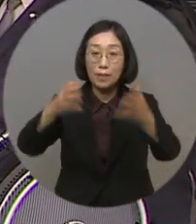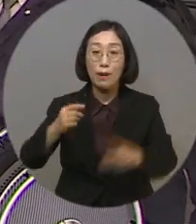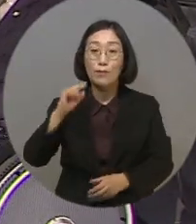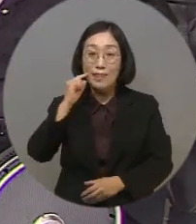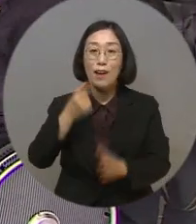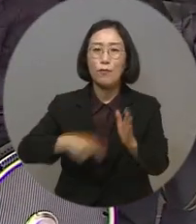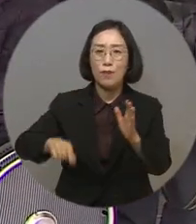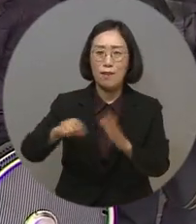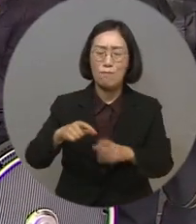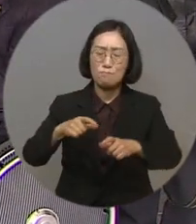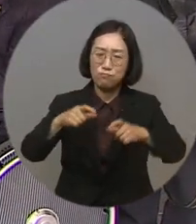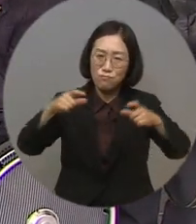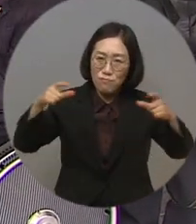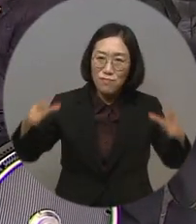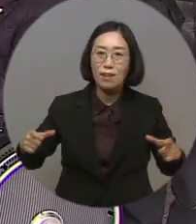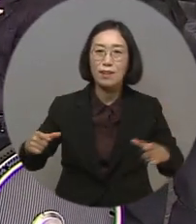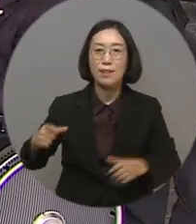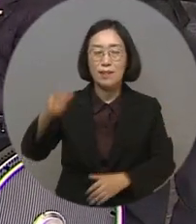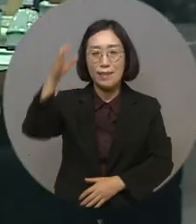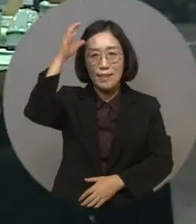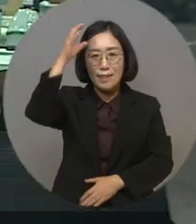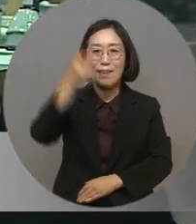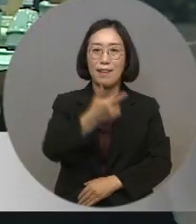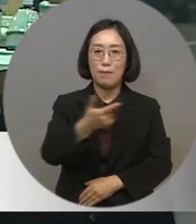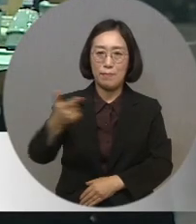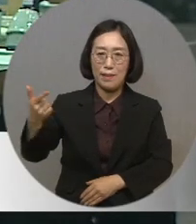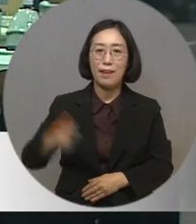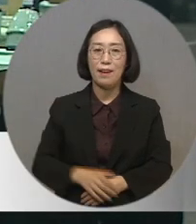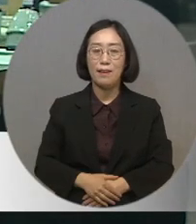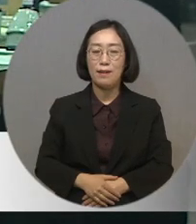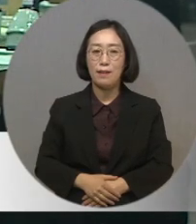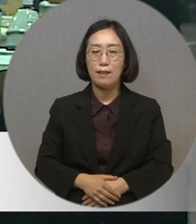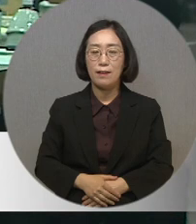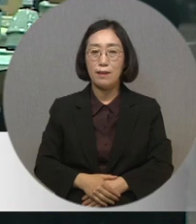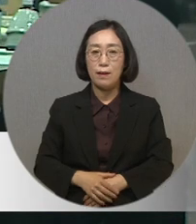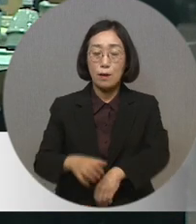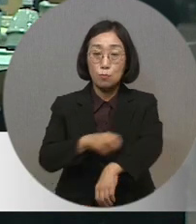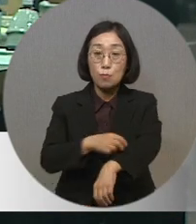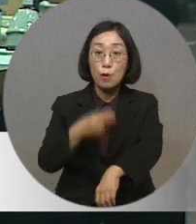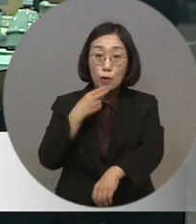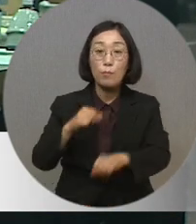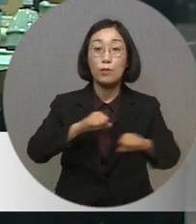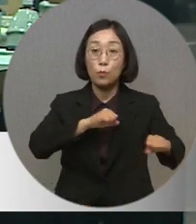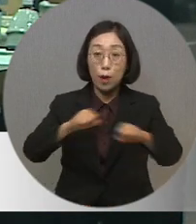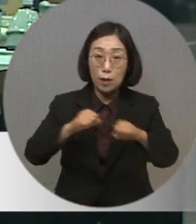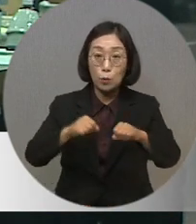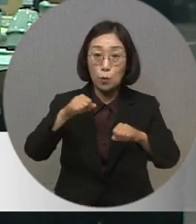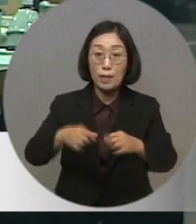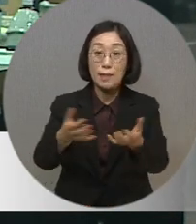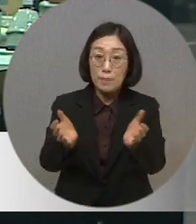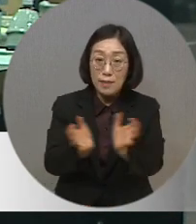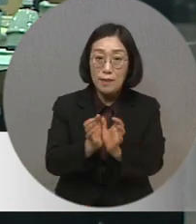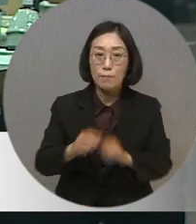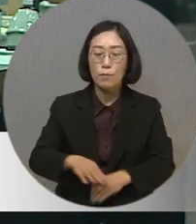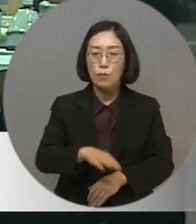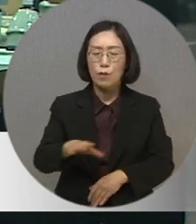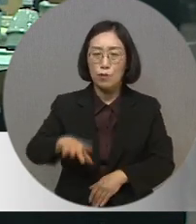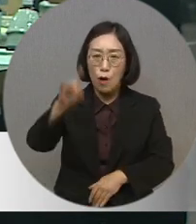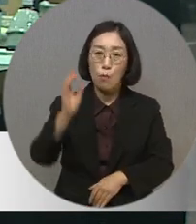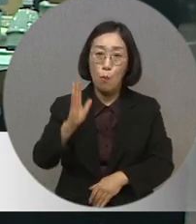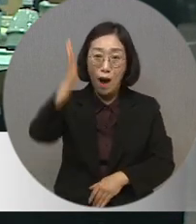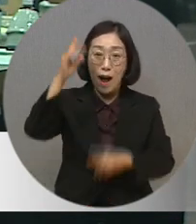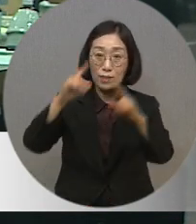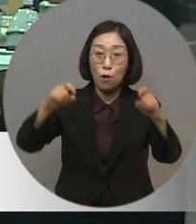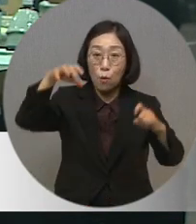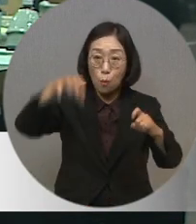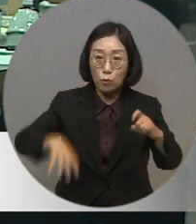널리 퍼져나가길 꿈꿔보기도 합니다. 이 무장애 운동이 아마 저희 화성시에서 처음으로 이렇게